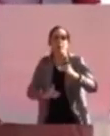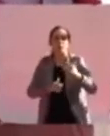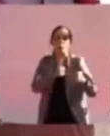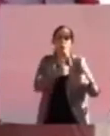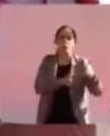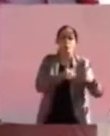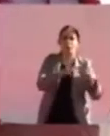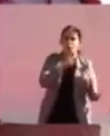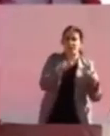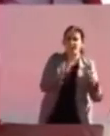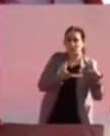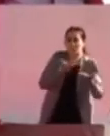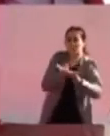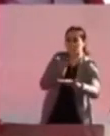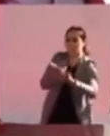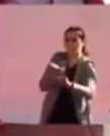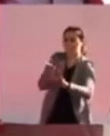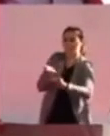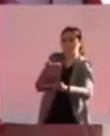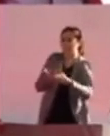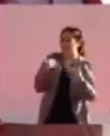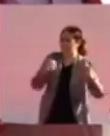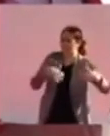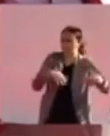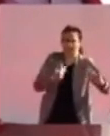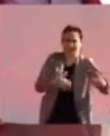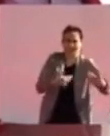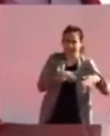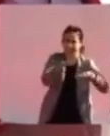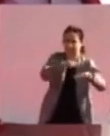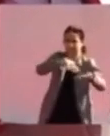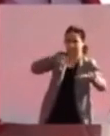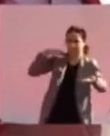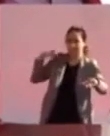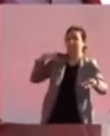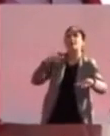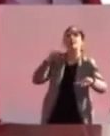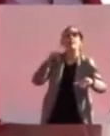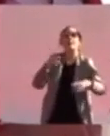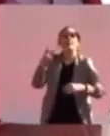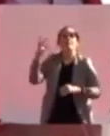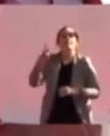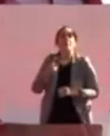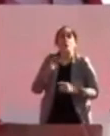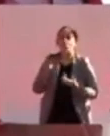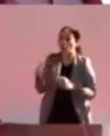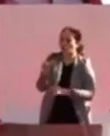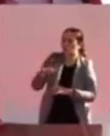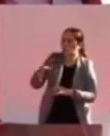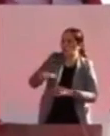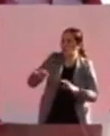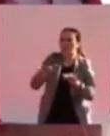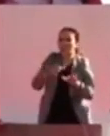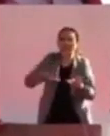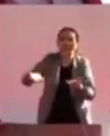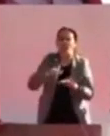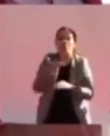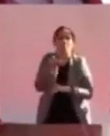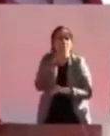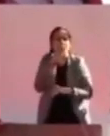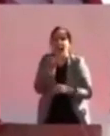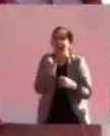siamo arrivati a una situazione in cui paradossalmente nei reparti e sul territorio mancano medici pienamente formati ma nel